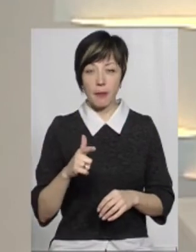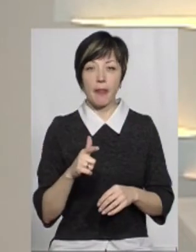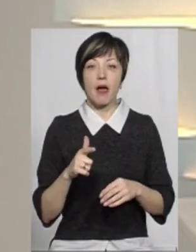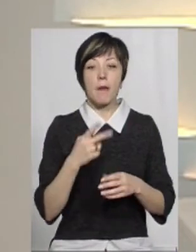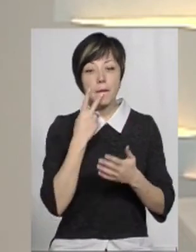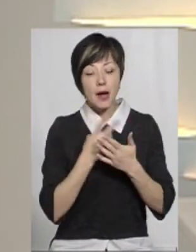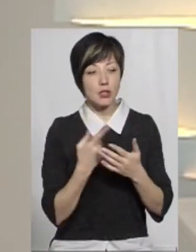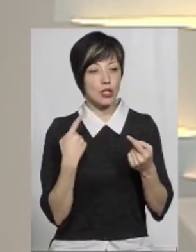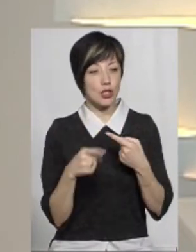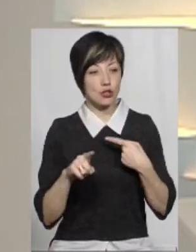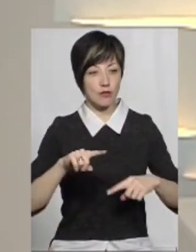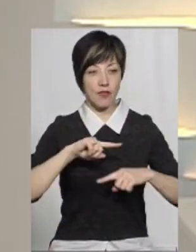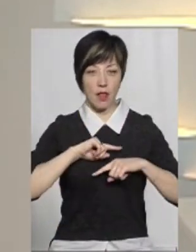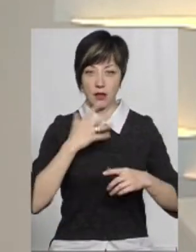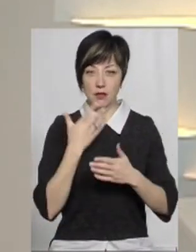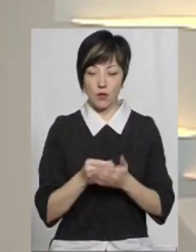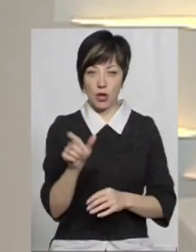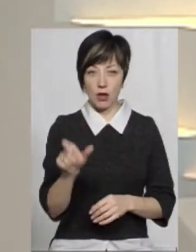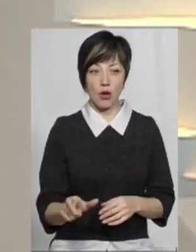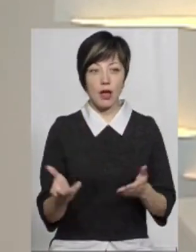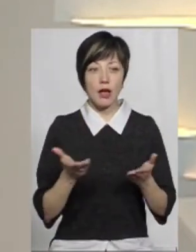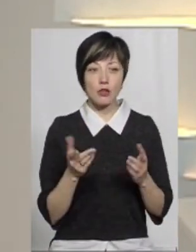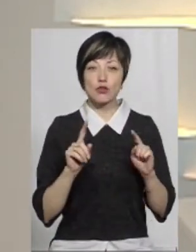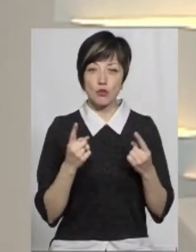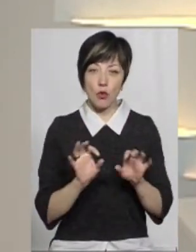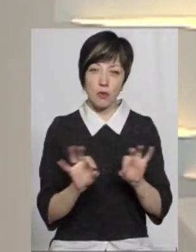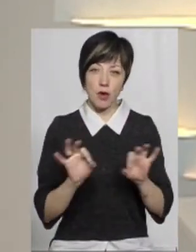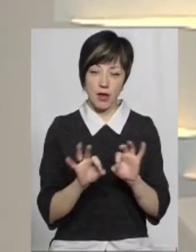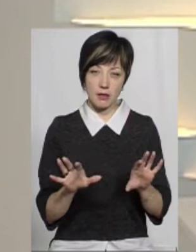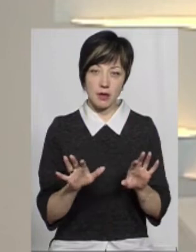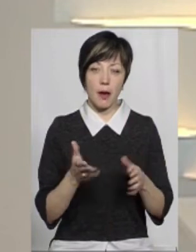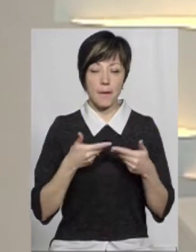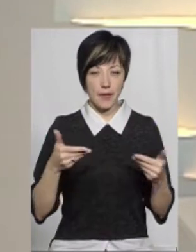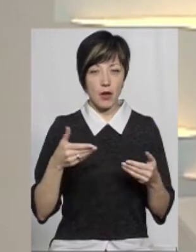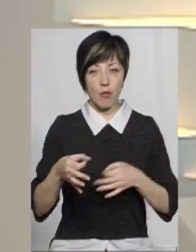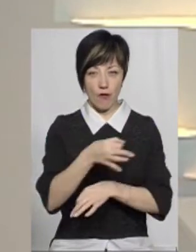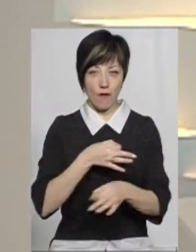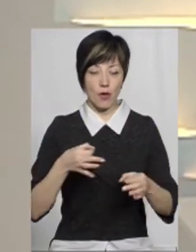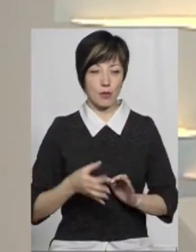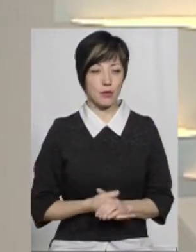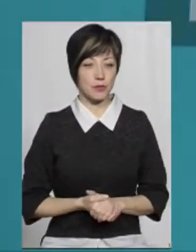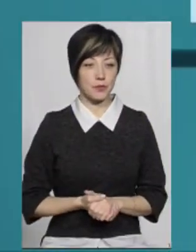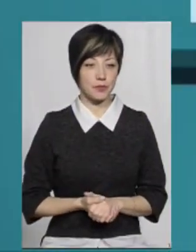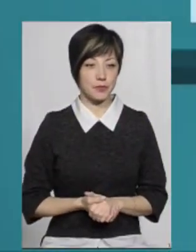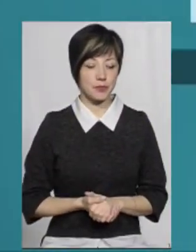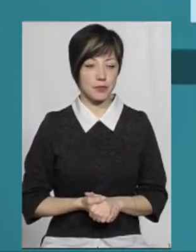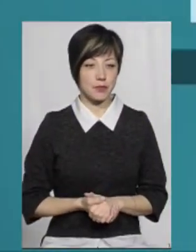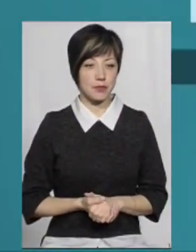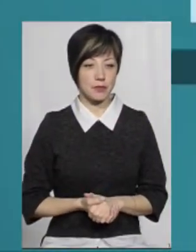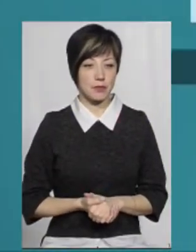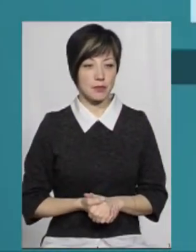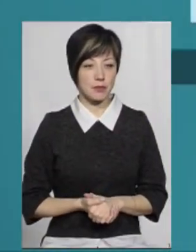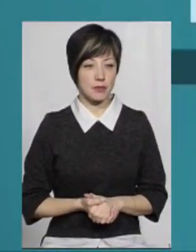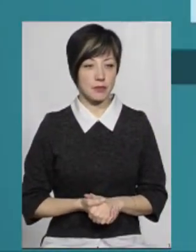би іншим фінал для свого героя. Який і чому, пояснює в коментарі, а ми потім обговоримо.